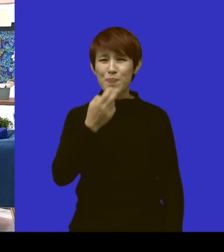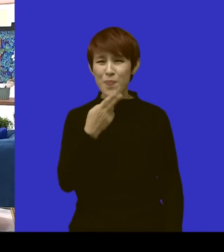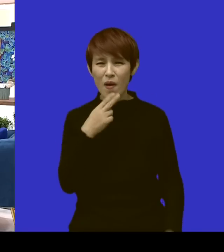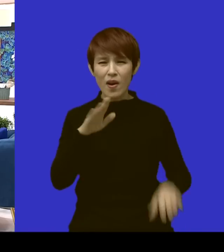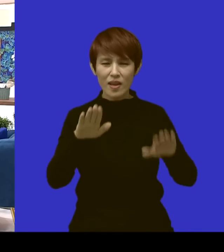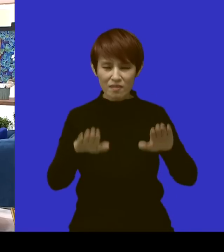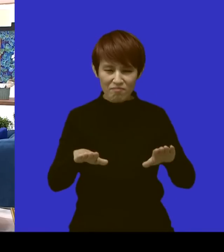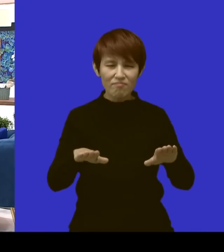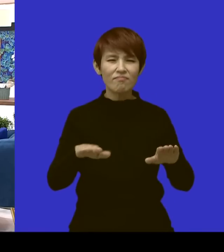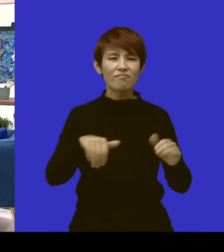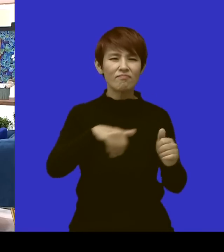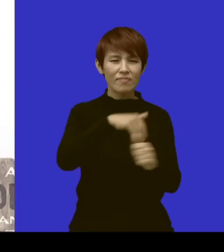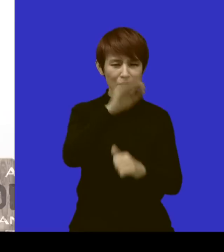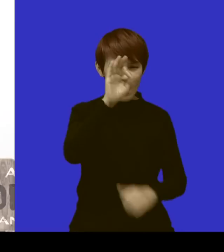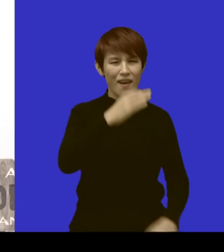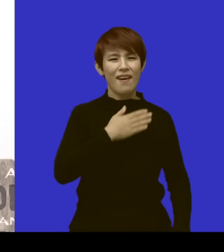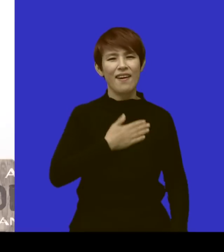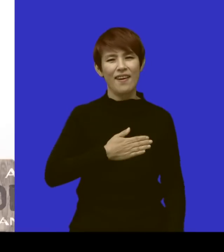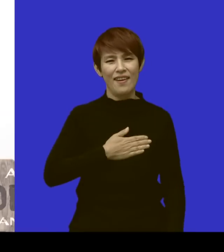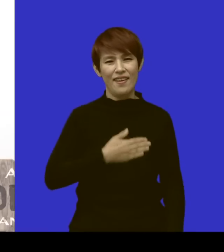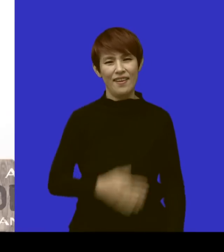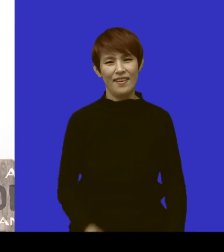네. 그랬기 때문에